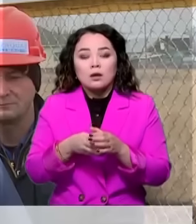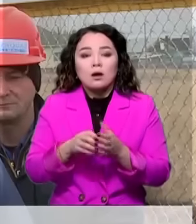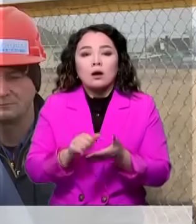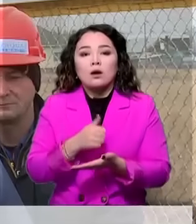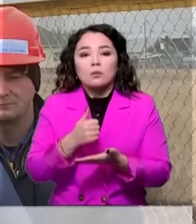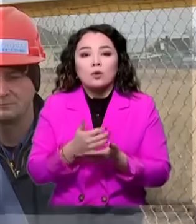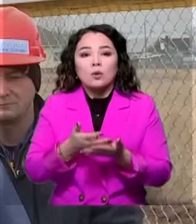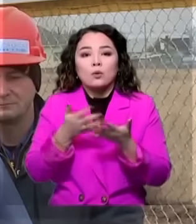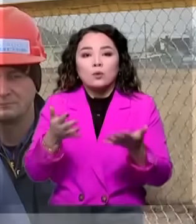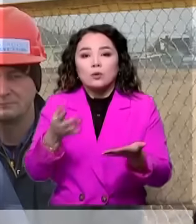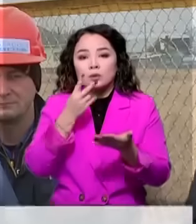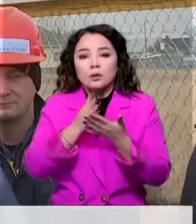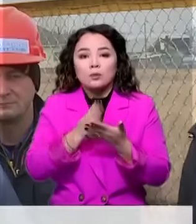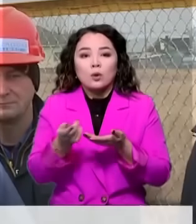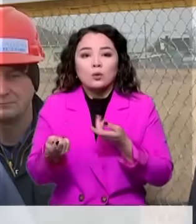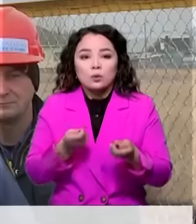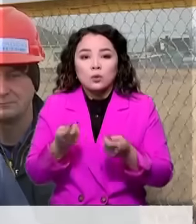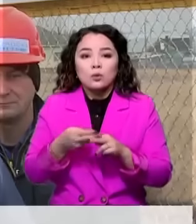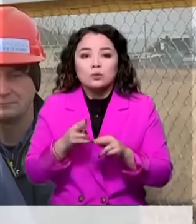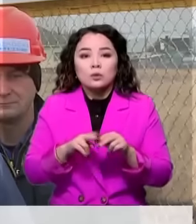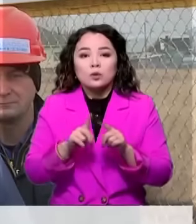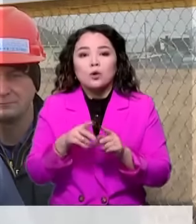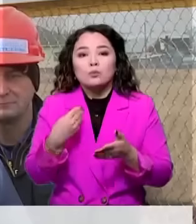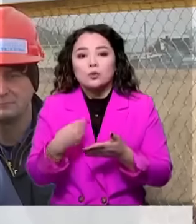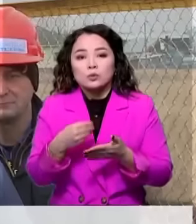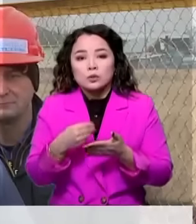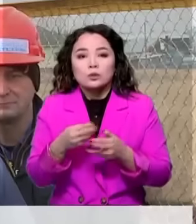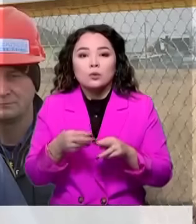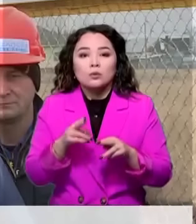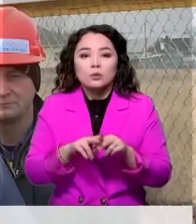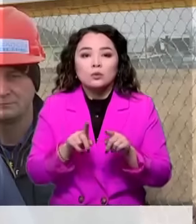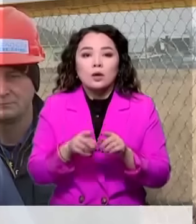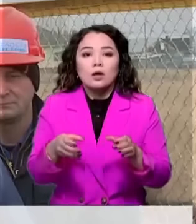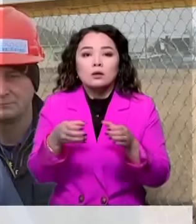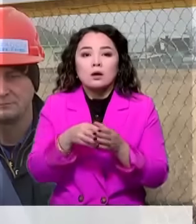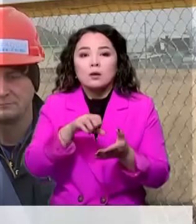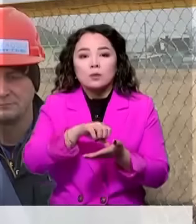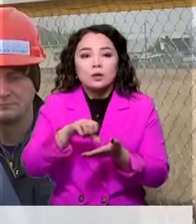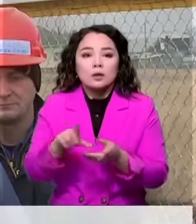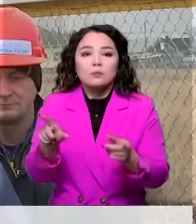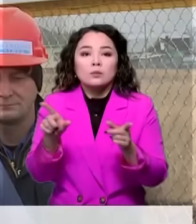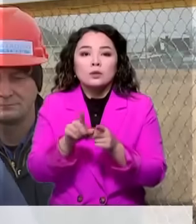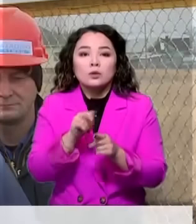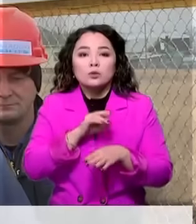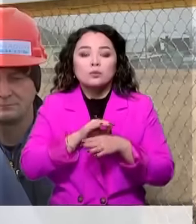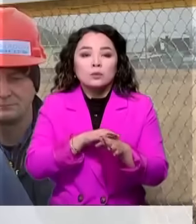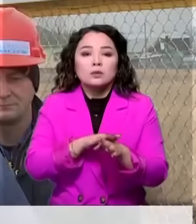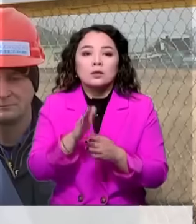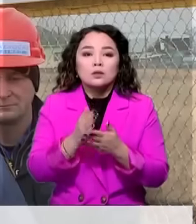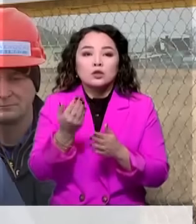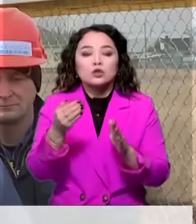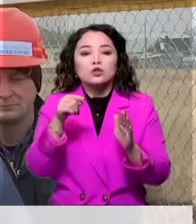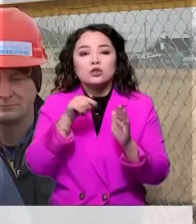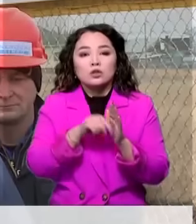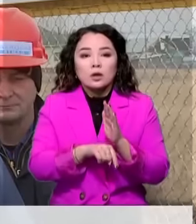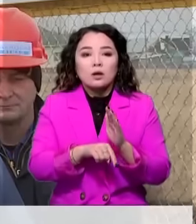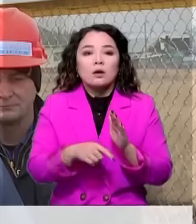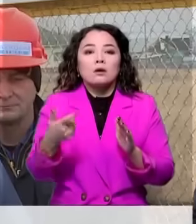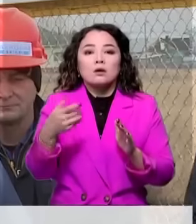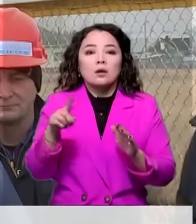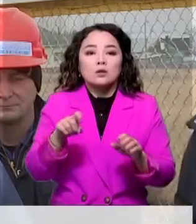өте үлкен, өйткені олардың өздерінің бюджетімен және де мердігер компаниялармен бірге жұмыс атқарып осындай ішкі